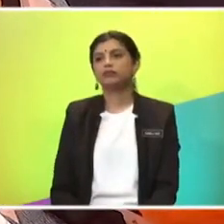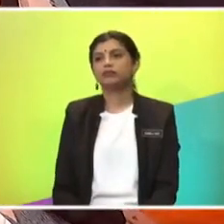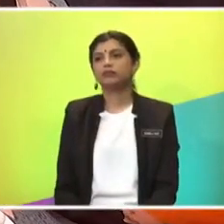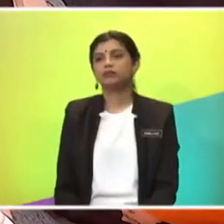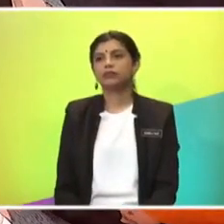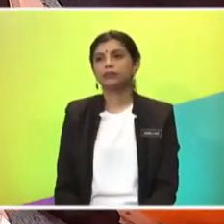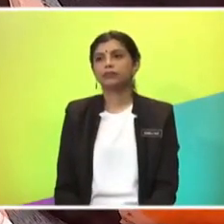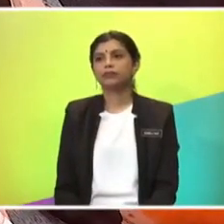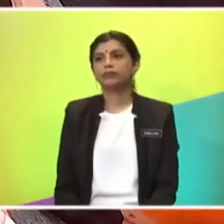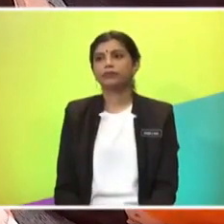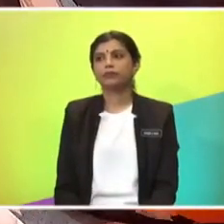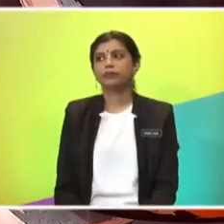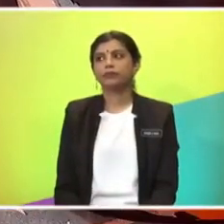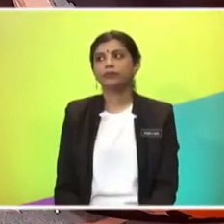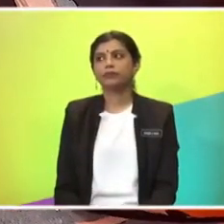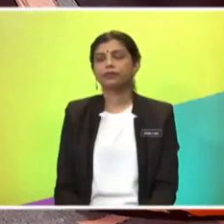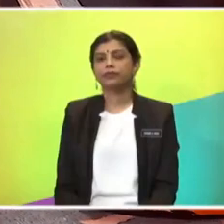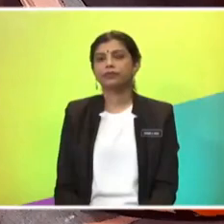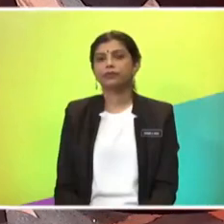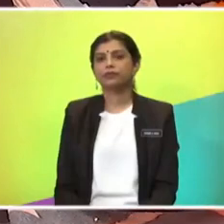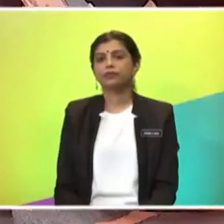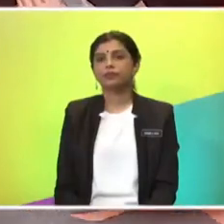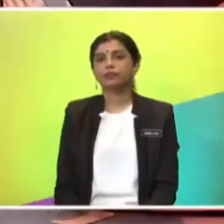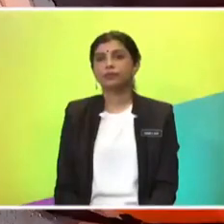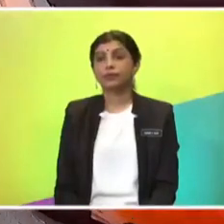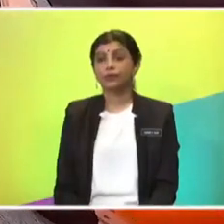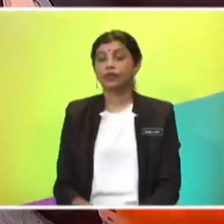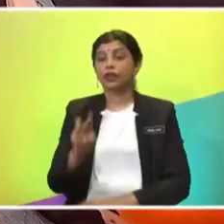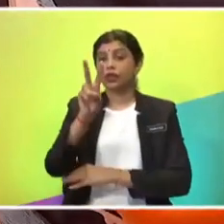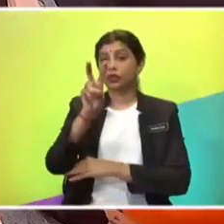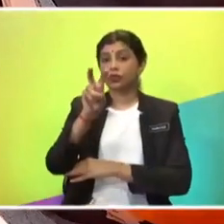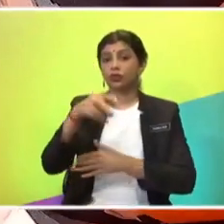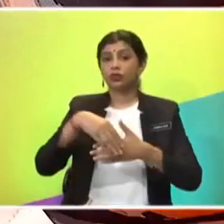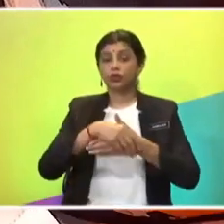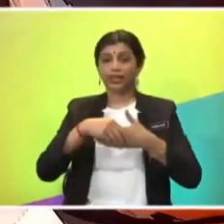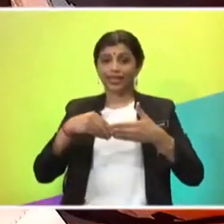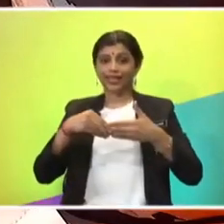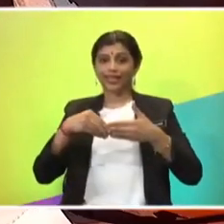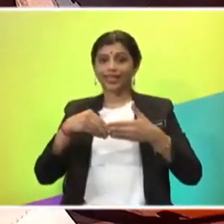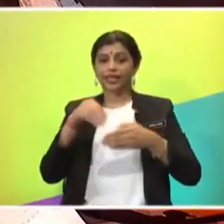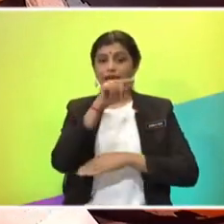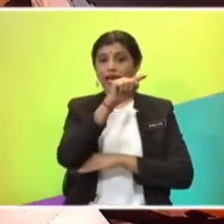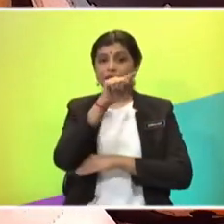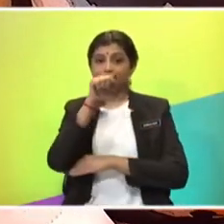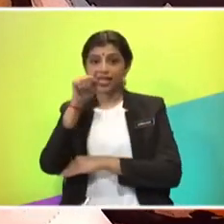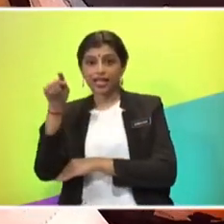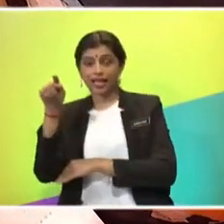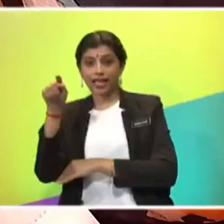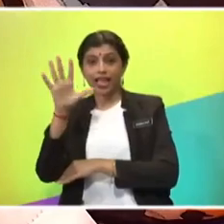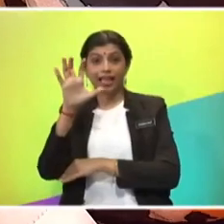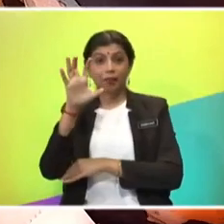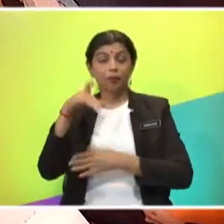dia berada pada paras garisan dan RM50 dia berada pada paras titik-titik-titik tu.